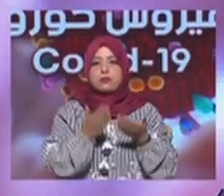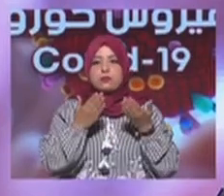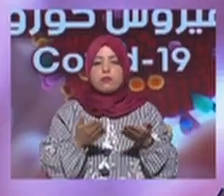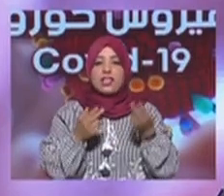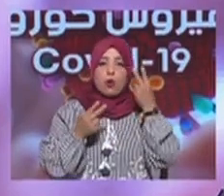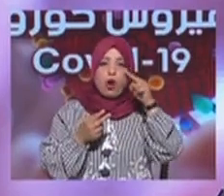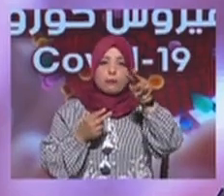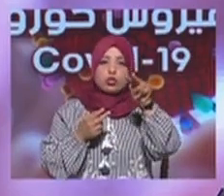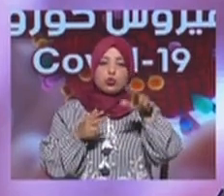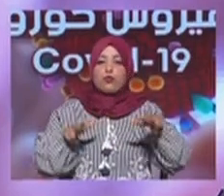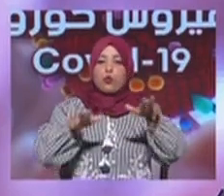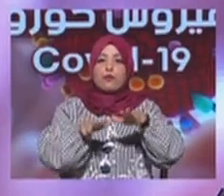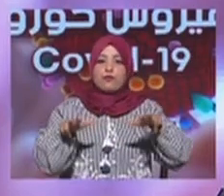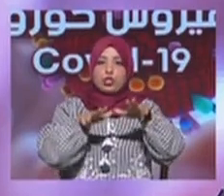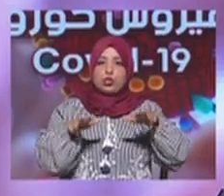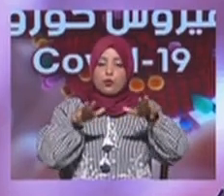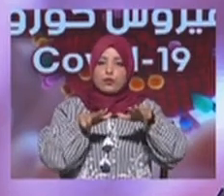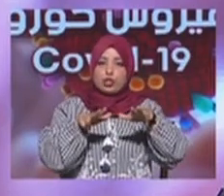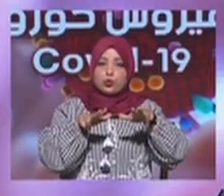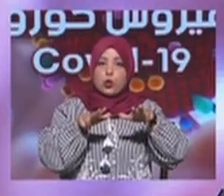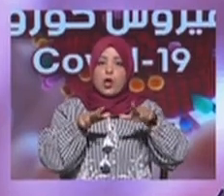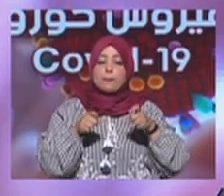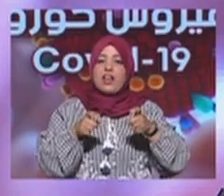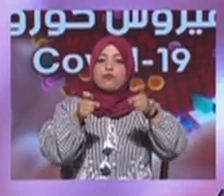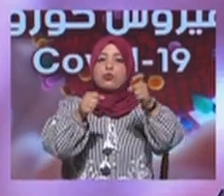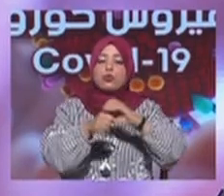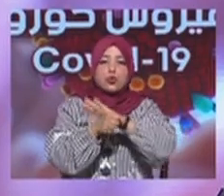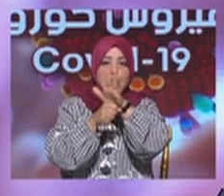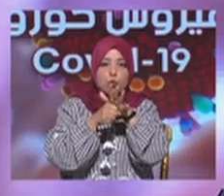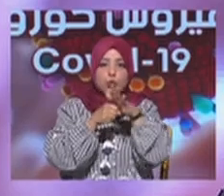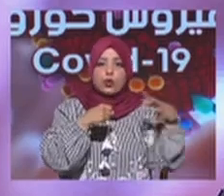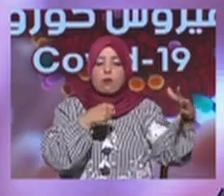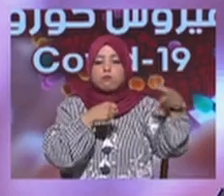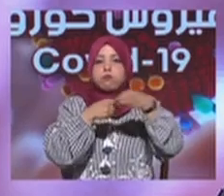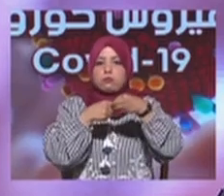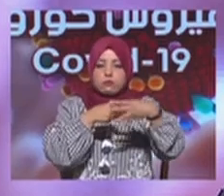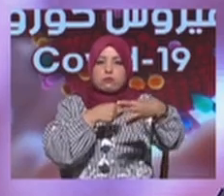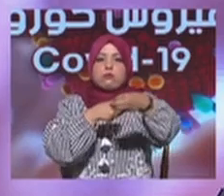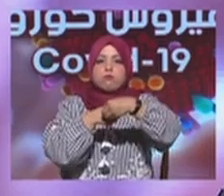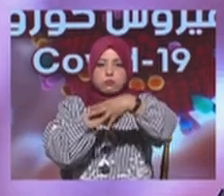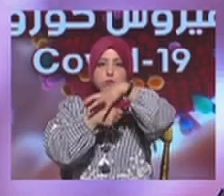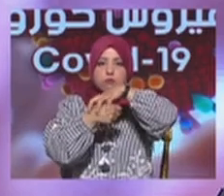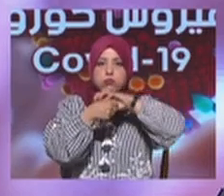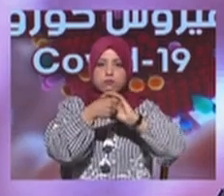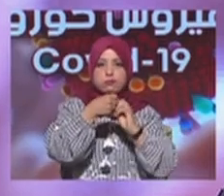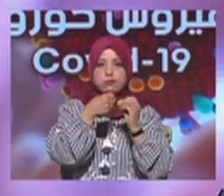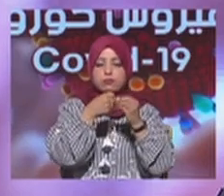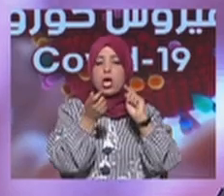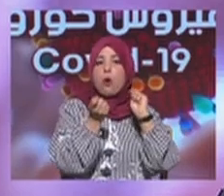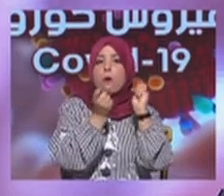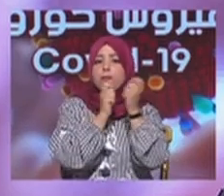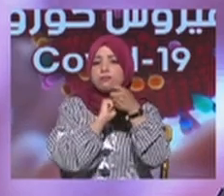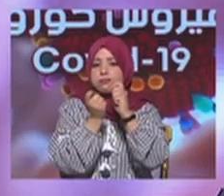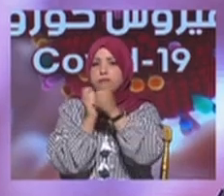اي دونك الجين هذا اللي يلصق في السيلول كي تصير فيه تغيرات جينيه زاد مهمه برشا باش واحد